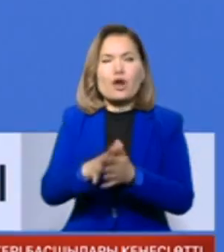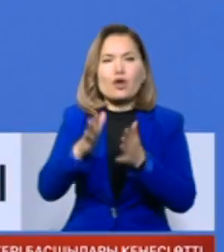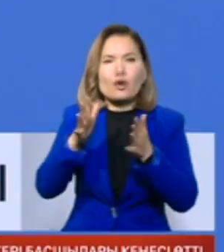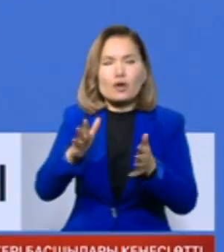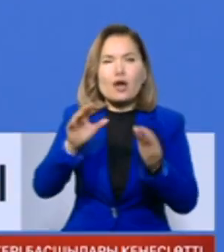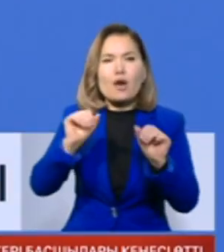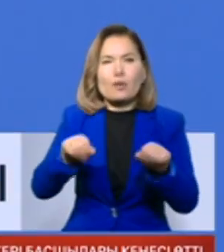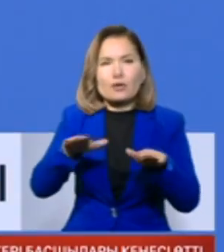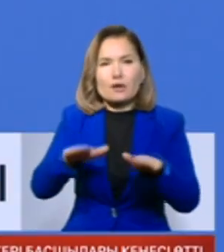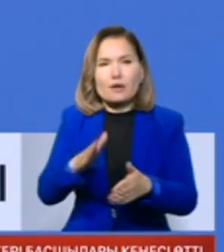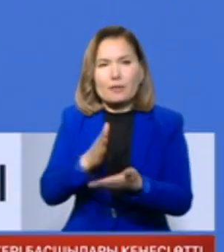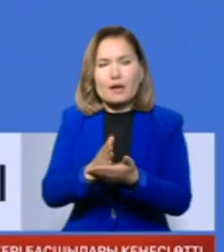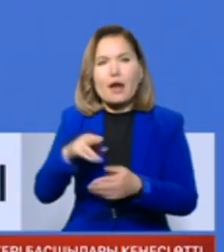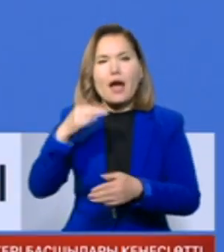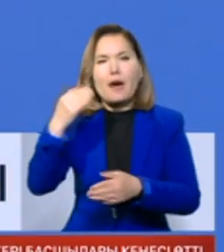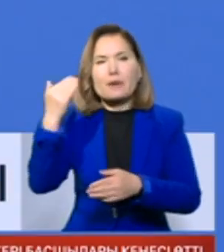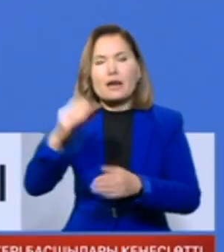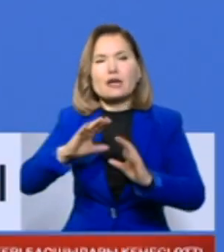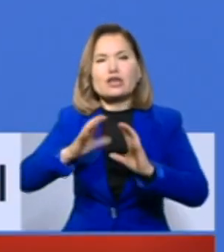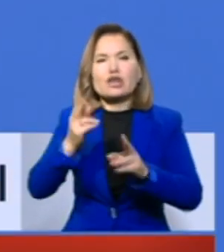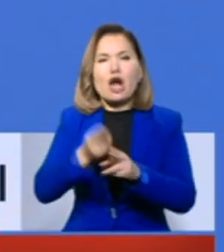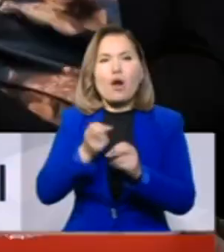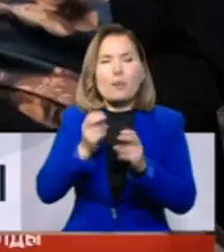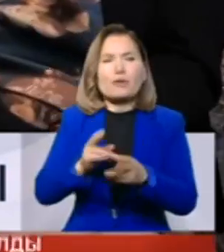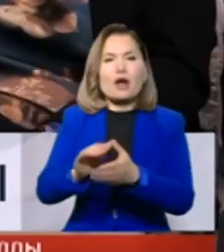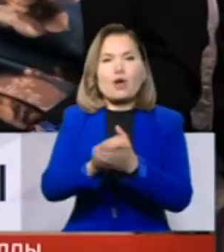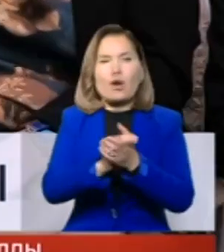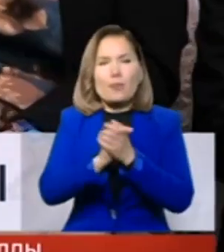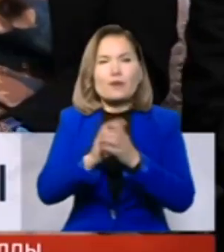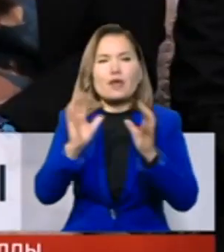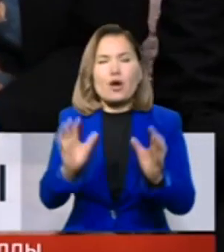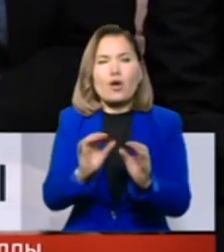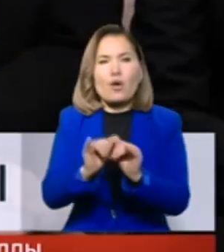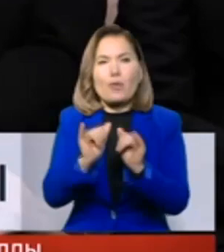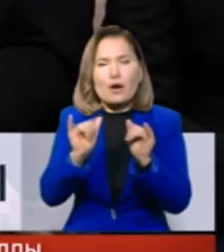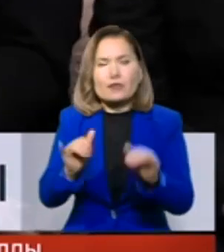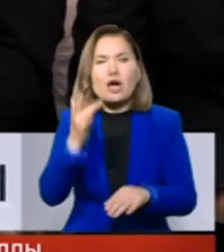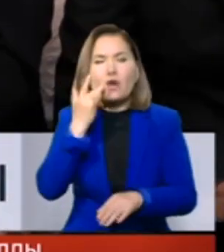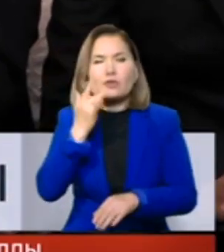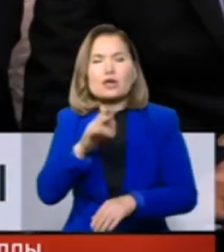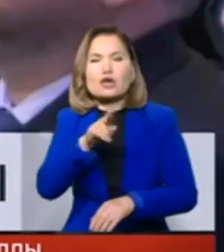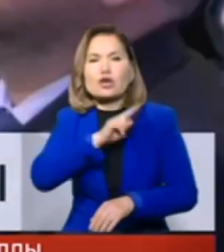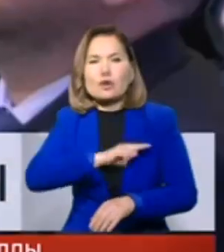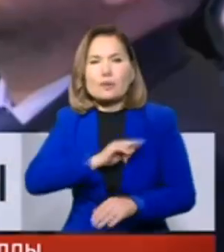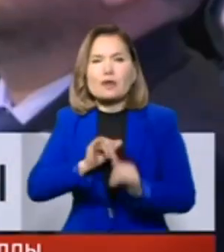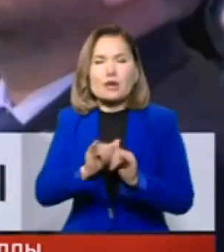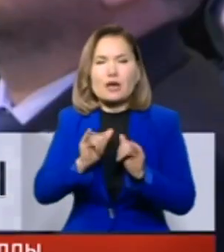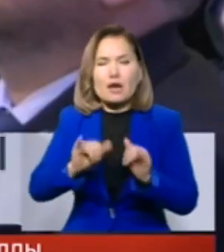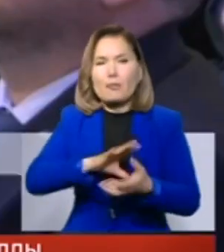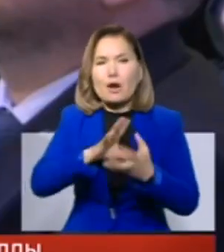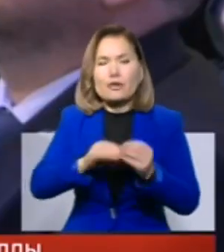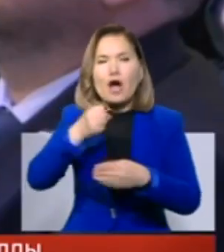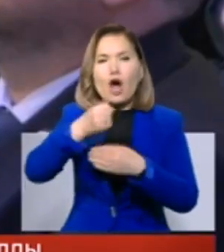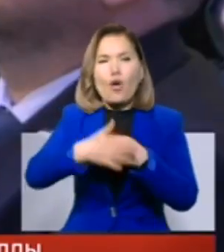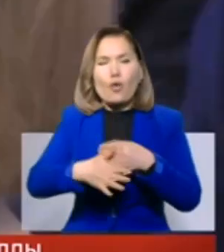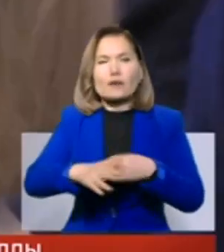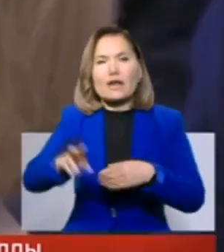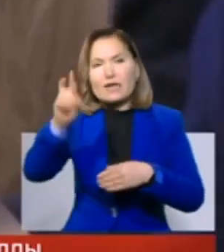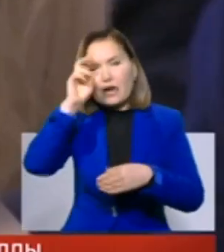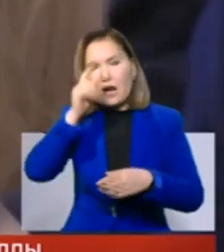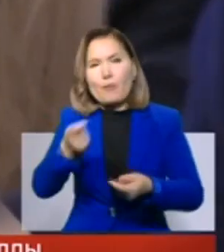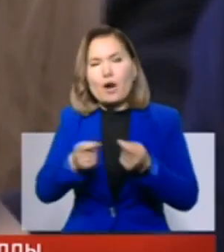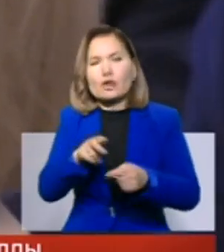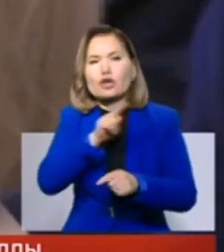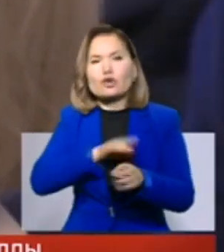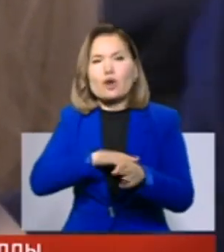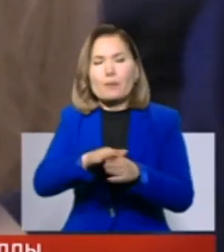алаң. Мұнда президент жаһандық қауіпсіздікті, тұрақтылық пен орнықты дамуды қамтамасыз ету ісіндегі орта державалардың атқаратын